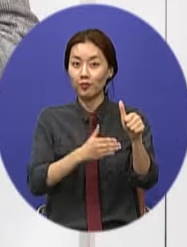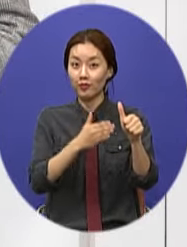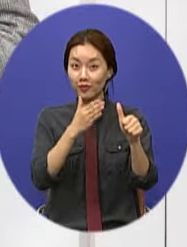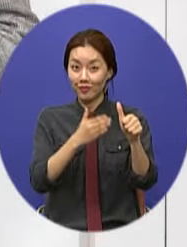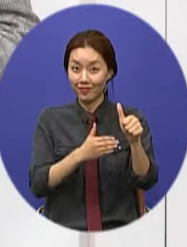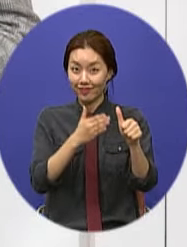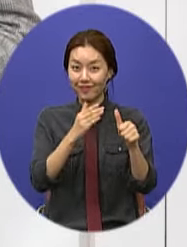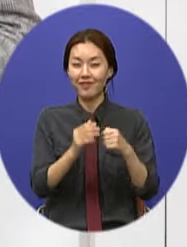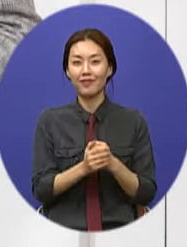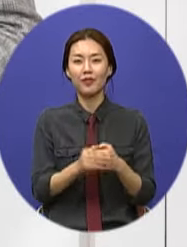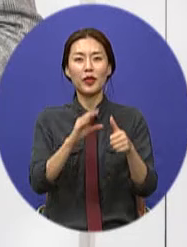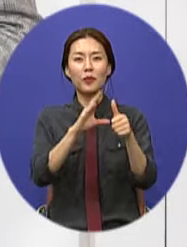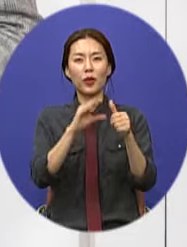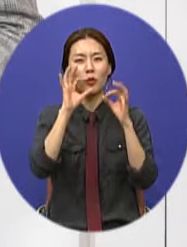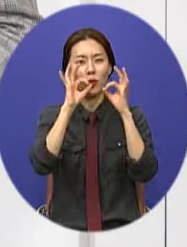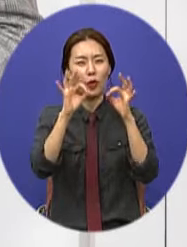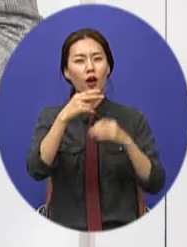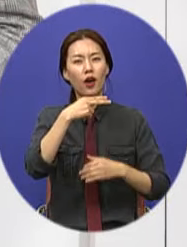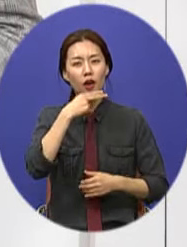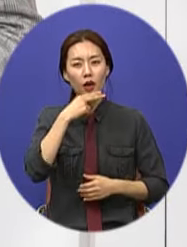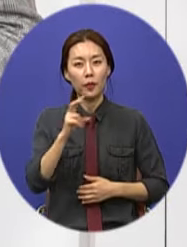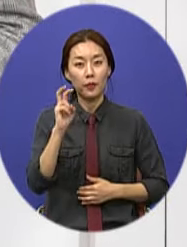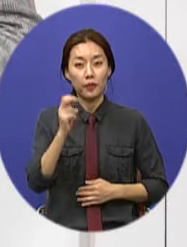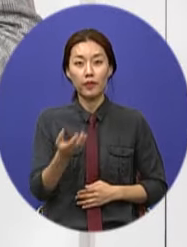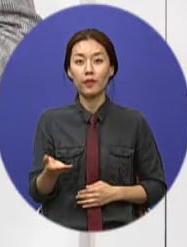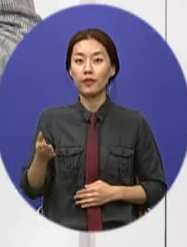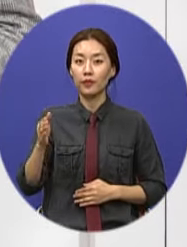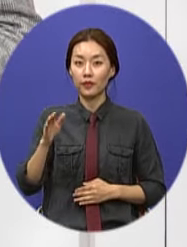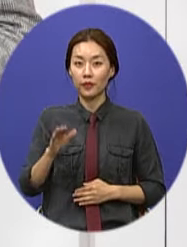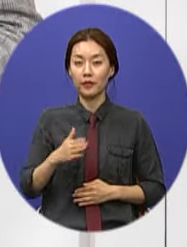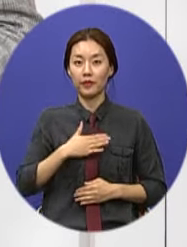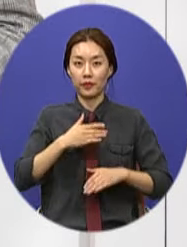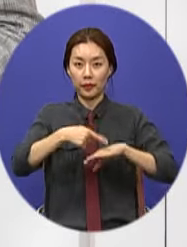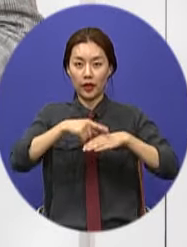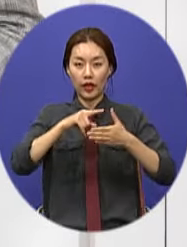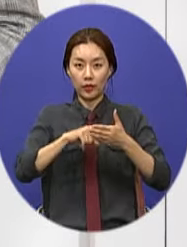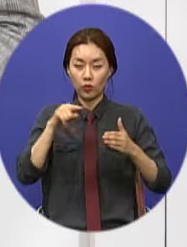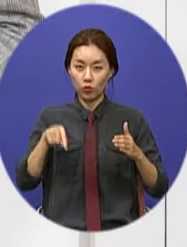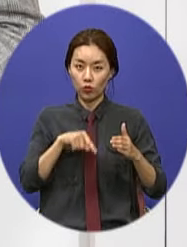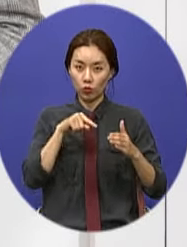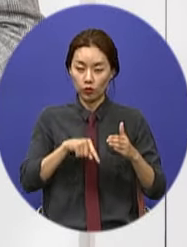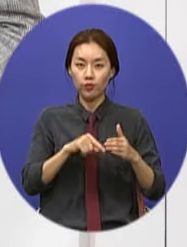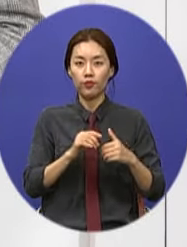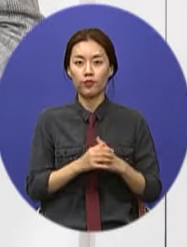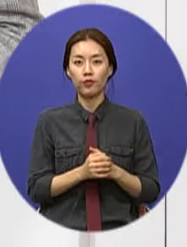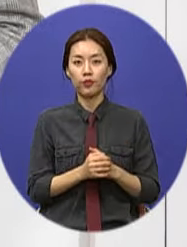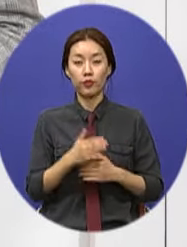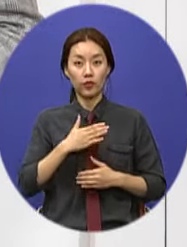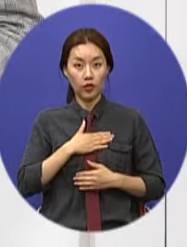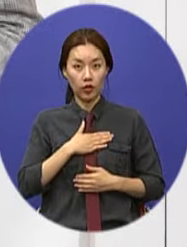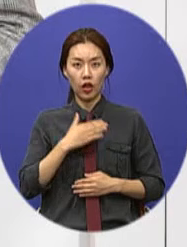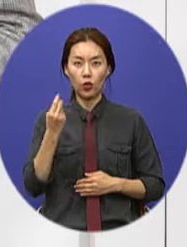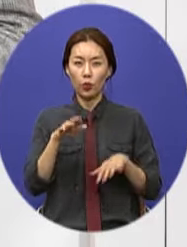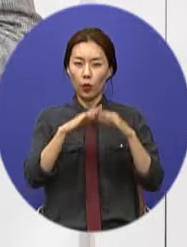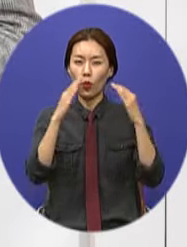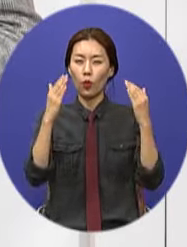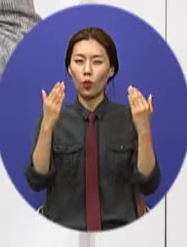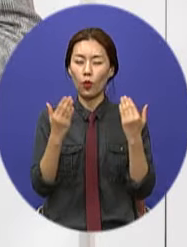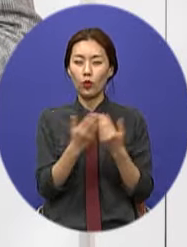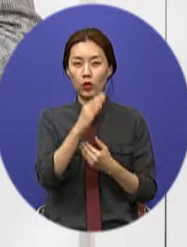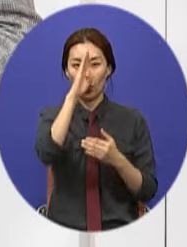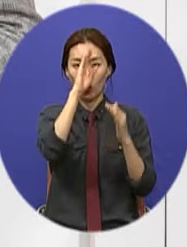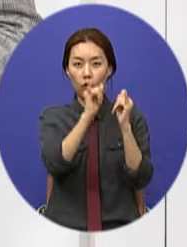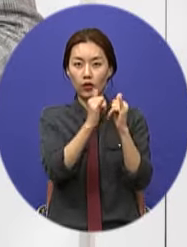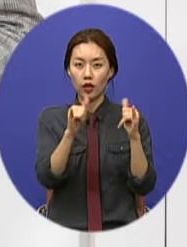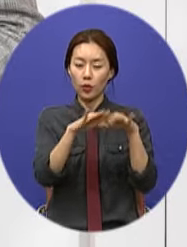이제 방송을 안 보겠지만은 그런데 제 마음속으로 예. 저도 그렇고 모두 환자분들